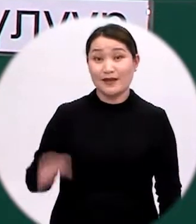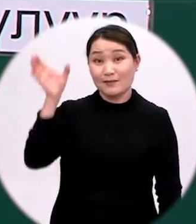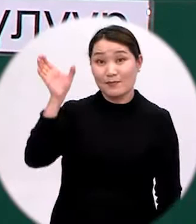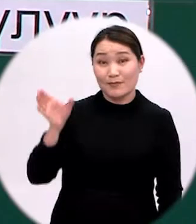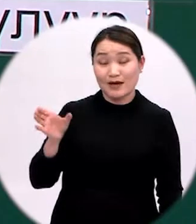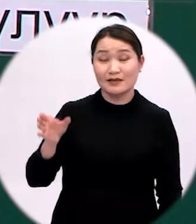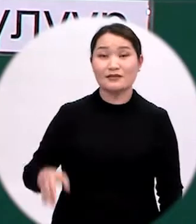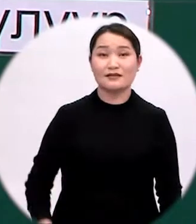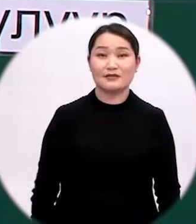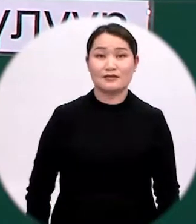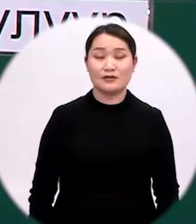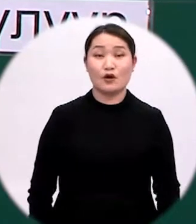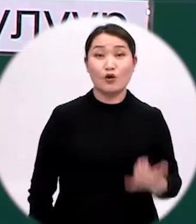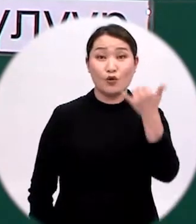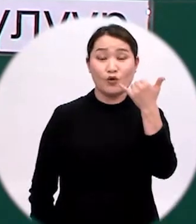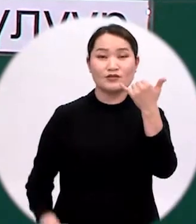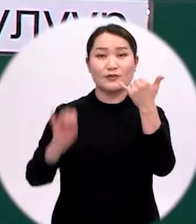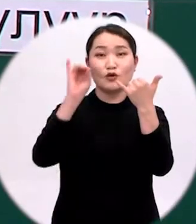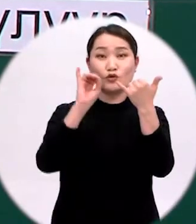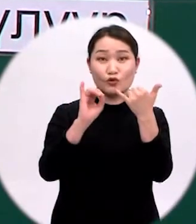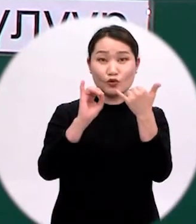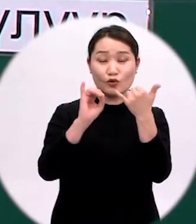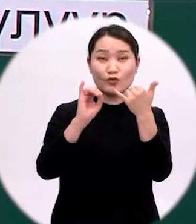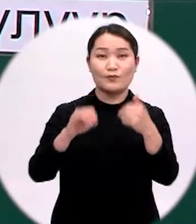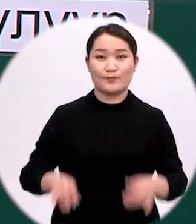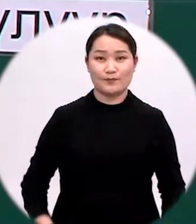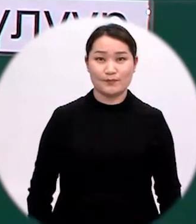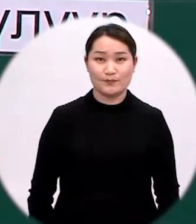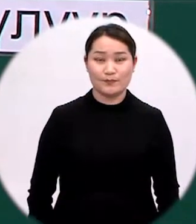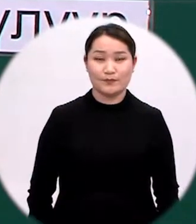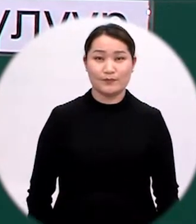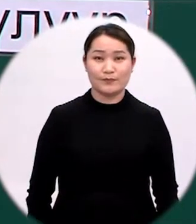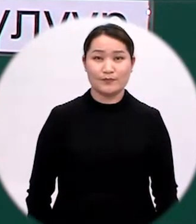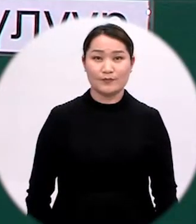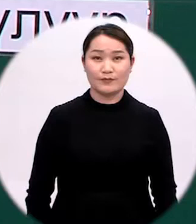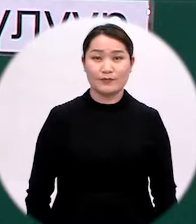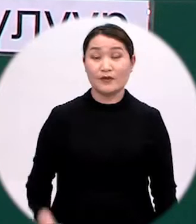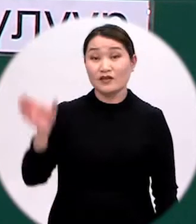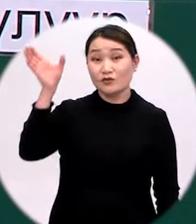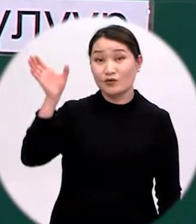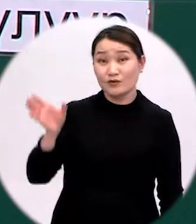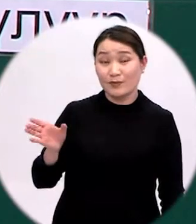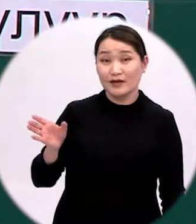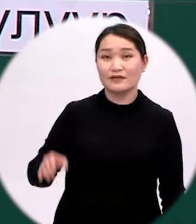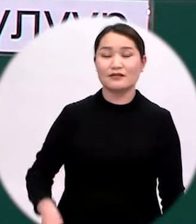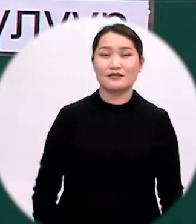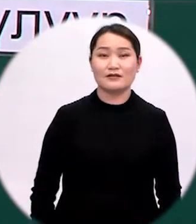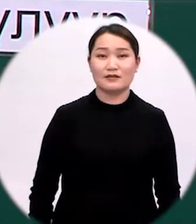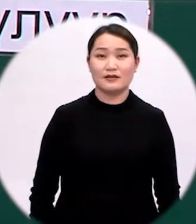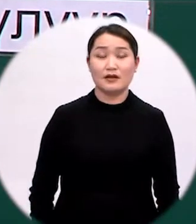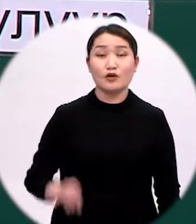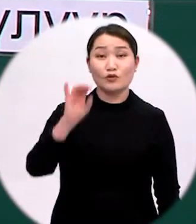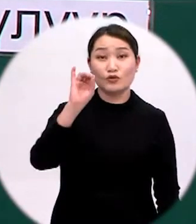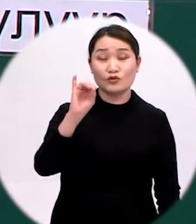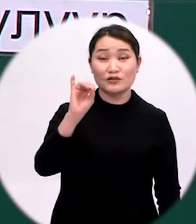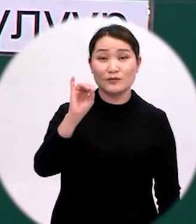мөн адилхан уу гişгийн өмнө юу үсэг маань бичигдсэн байна. Харин дөрөв дахь багнанд юу үсэг